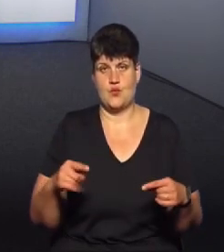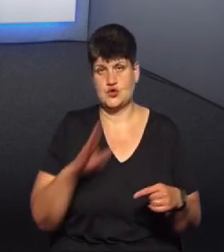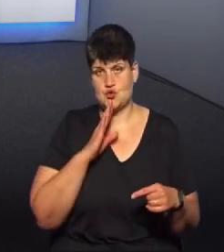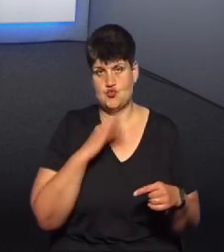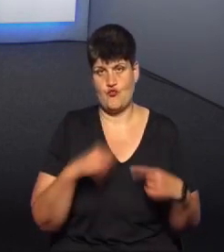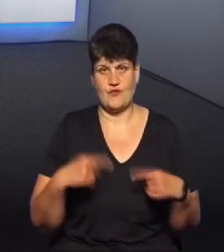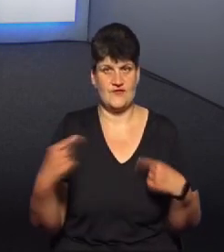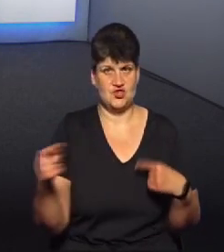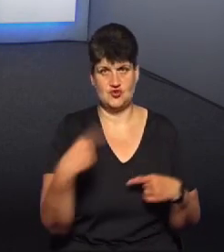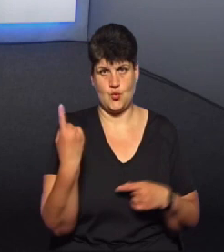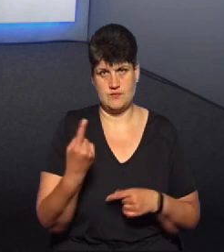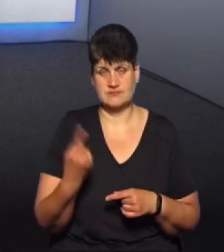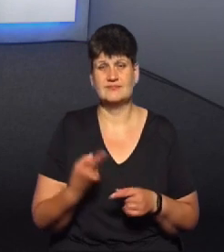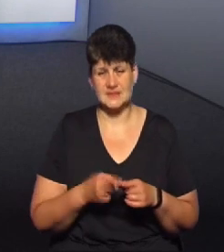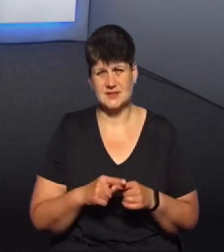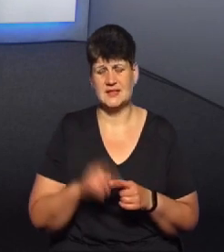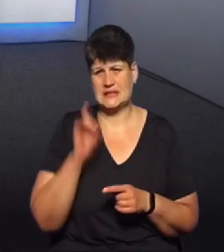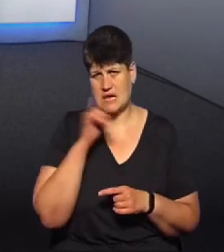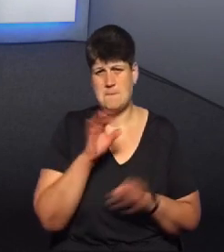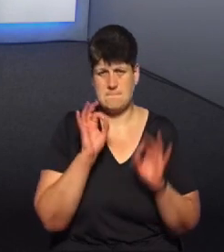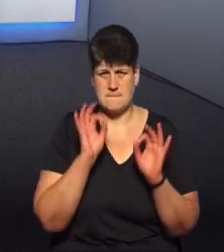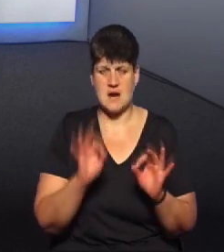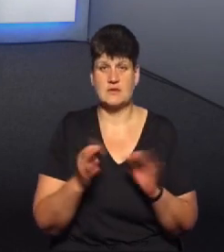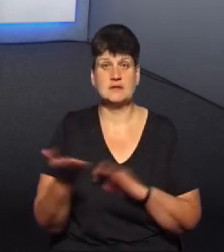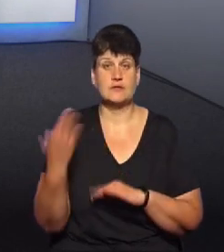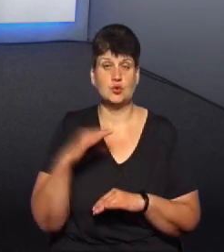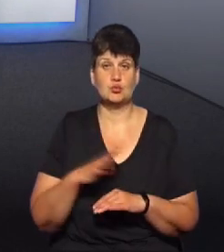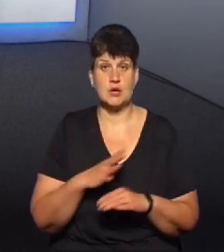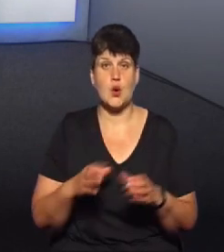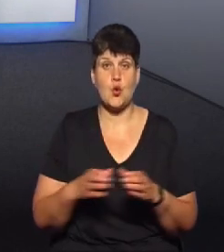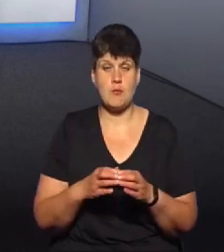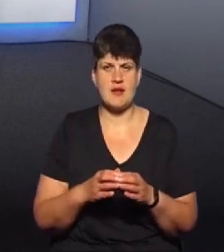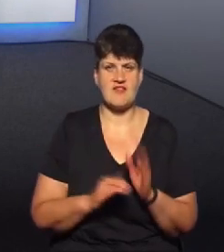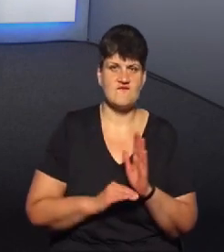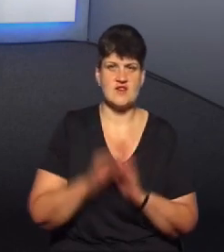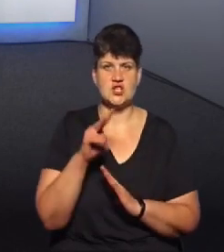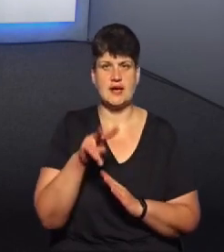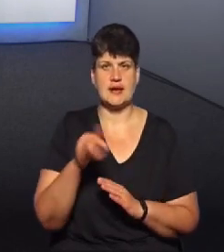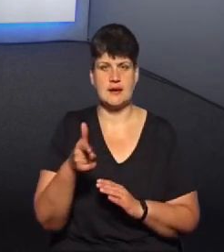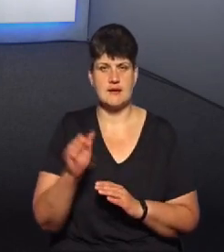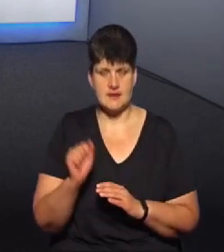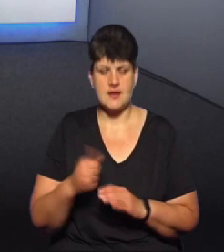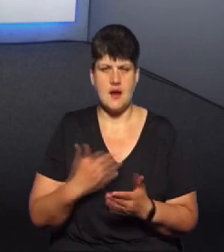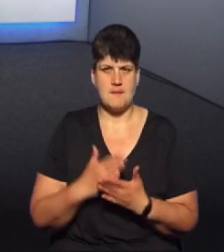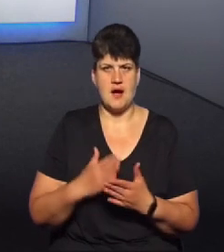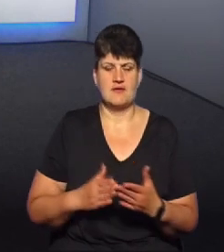гірка правда. У нас свій час була команда в вищій лізі. Я її мав честь тренувати. Тернополянка